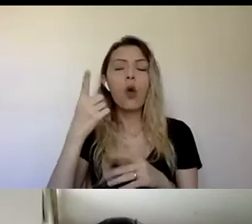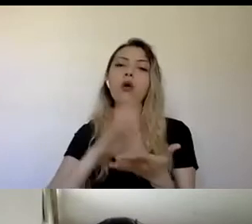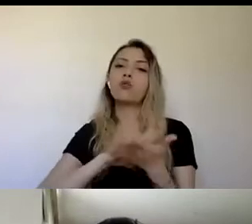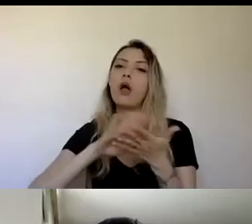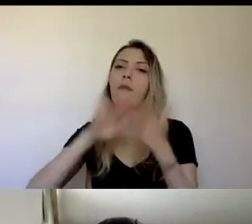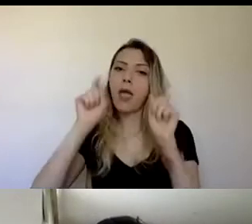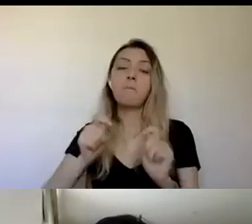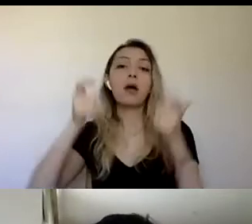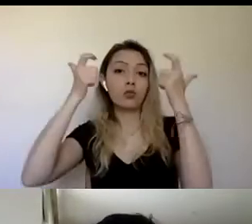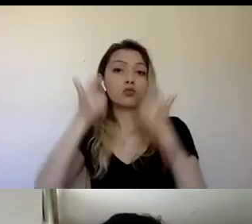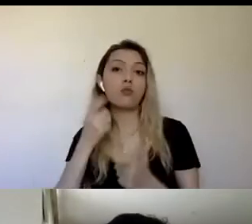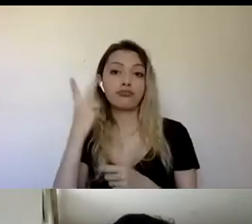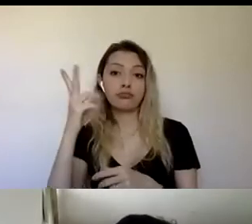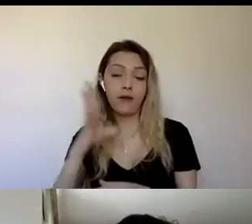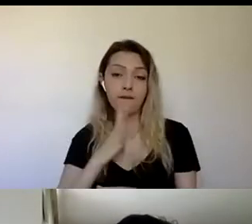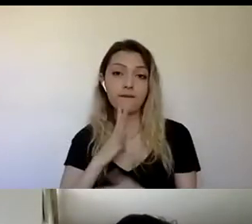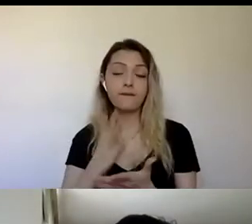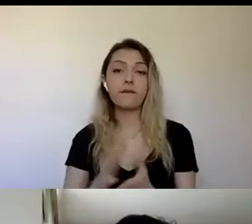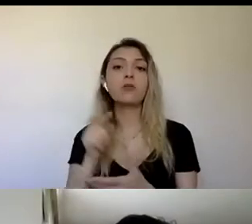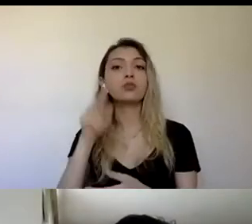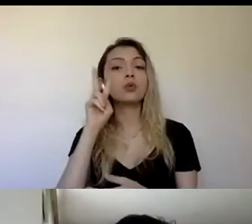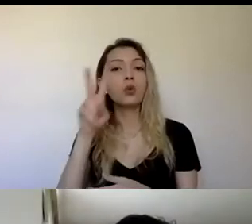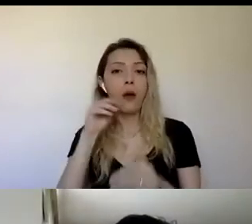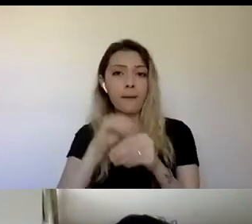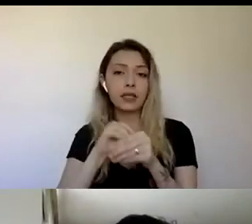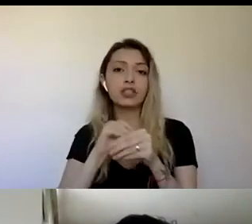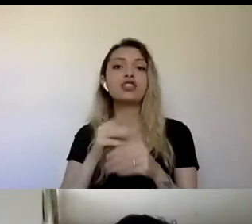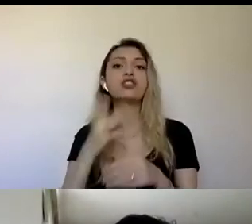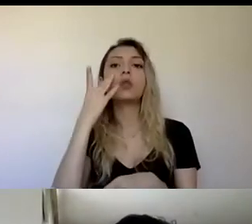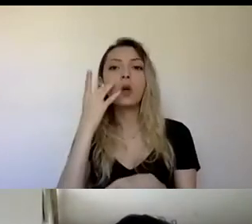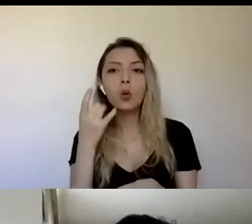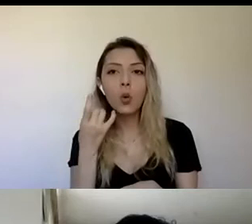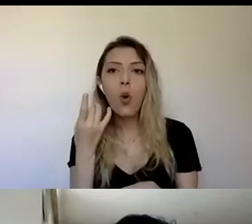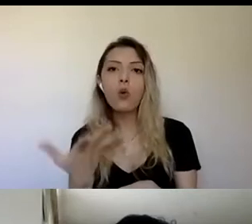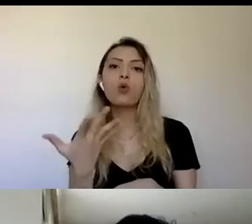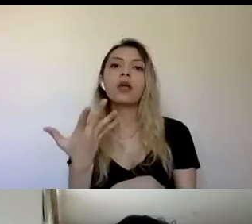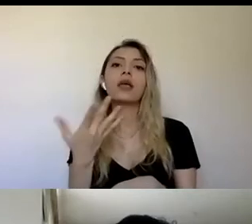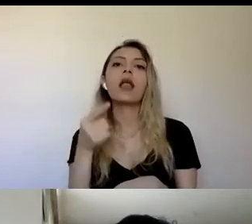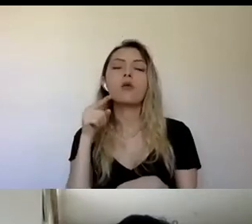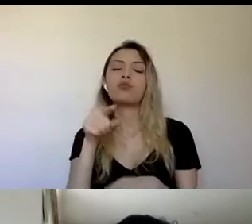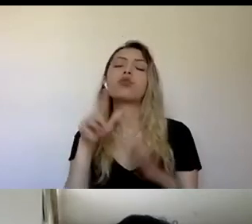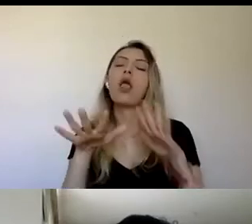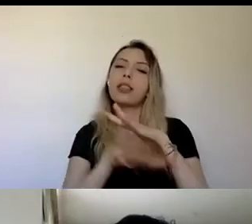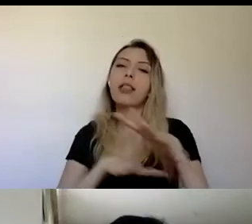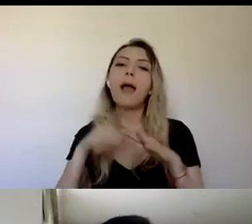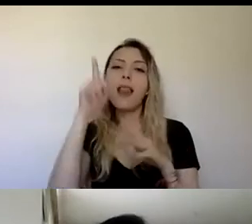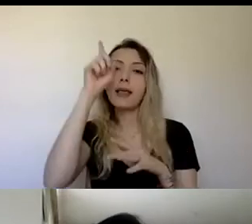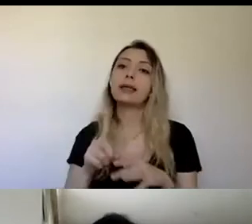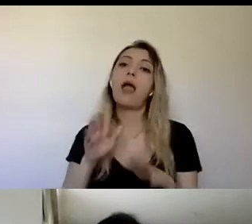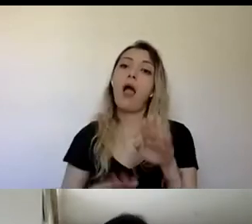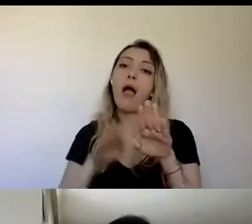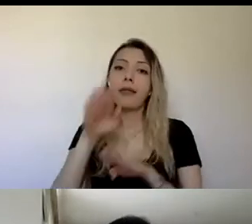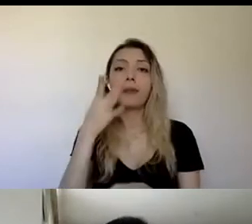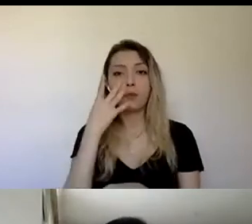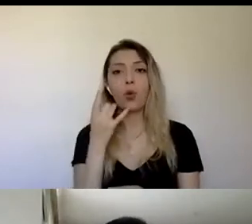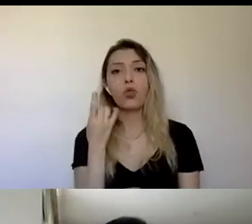da görmek açısından göstergeler bir karşımıza temel olarak çıkıyor.